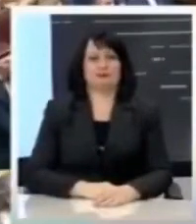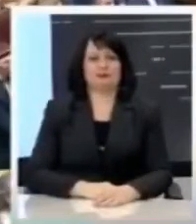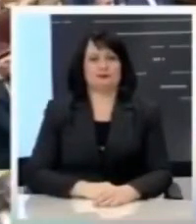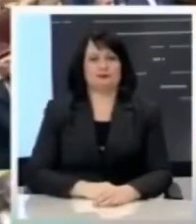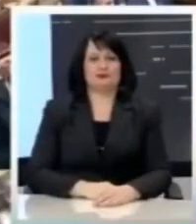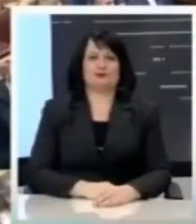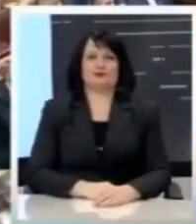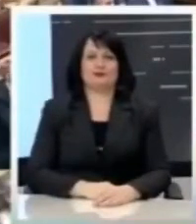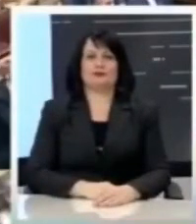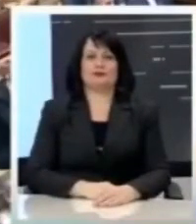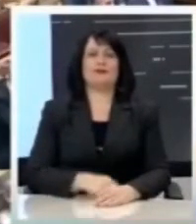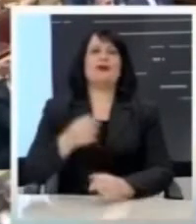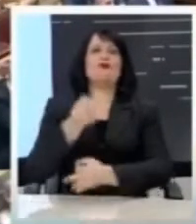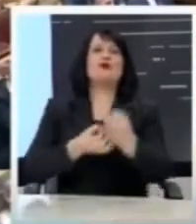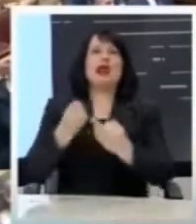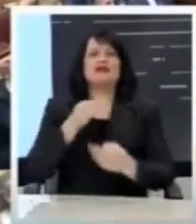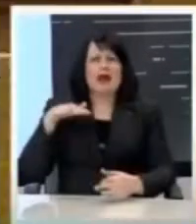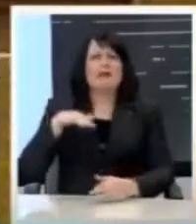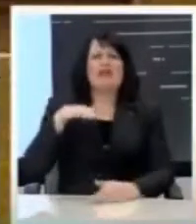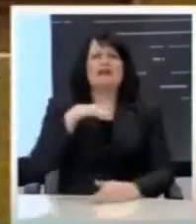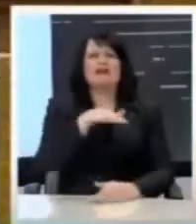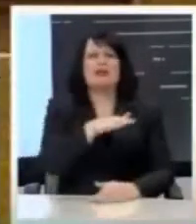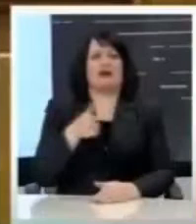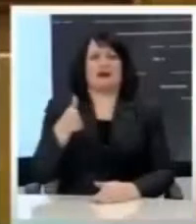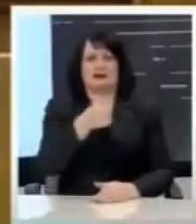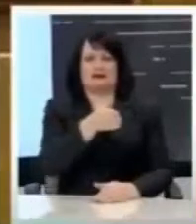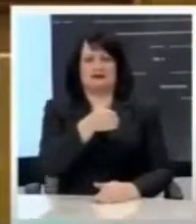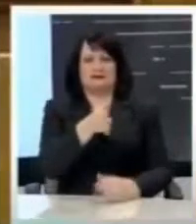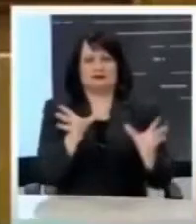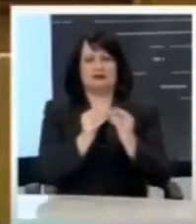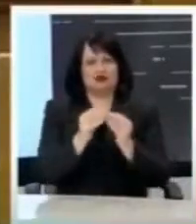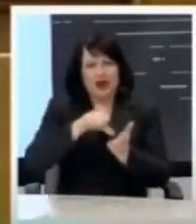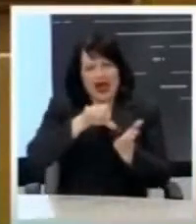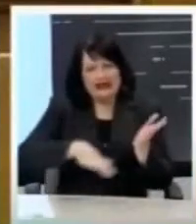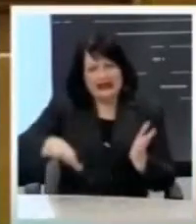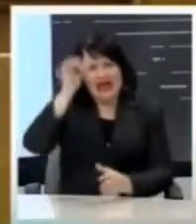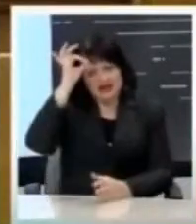για την περιβόητη έξαρση των επιθέσεων σε βάρος των αστυνομικών στην Αττική.